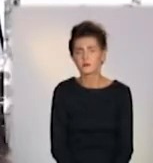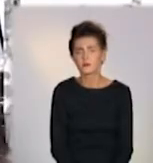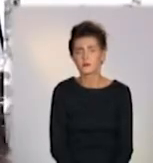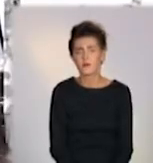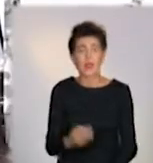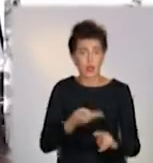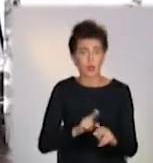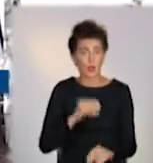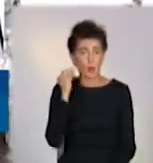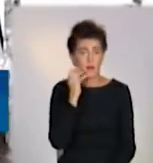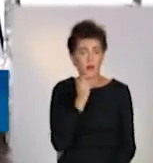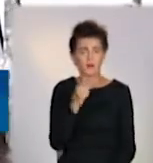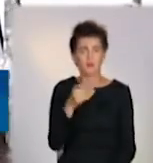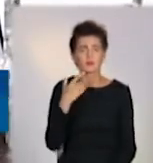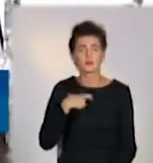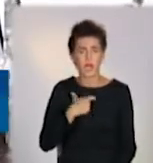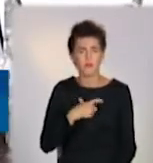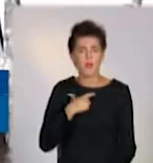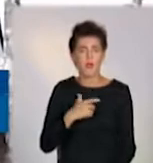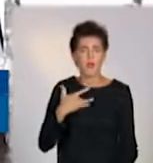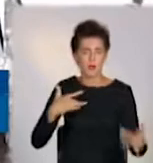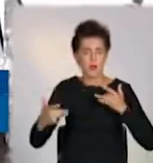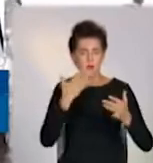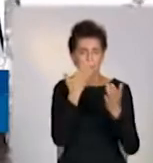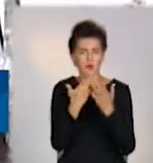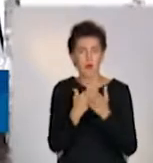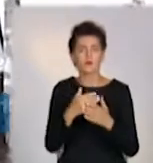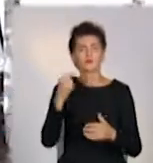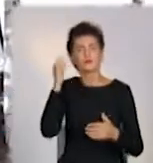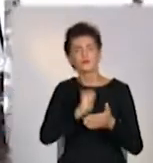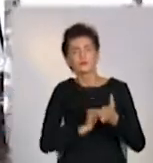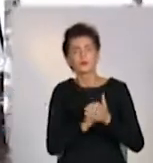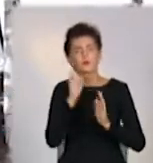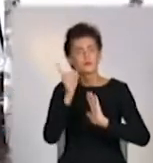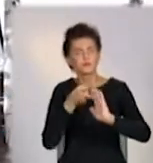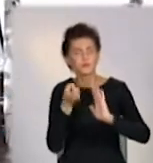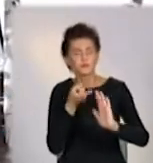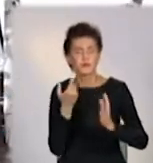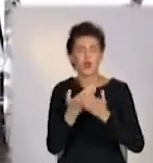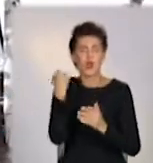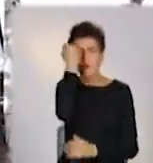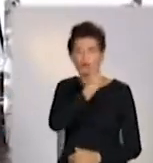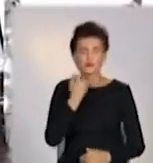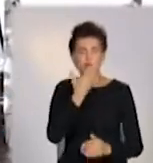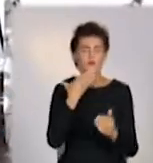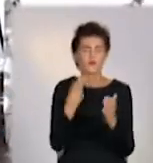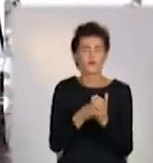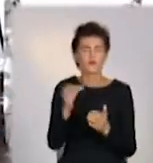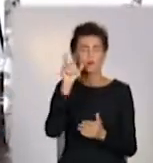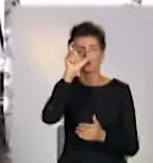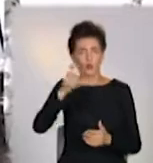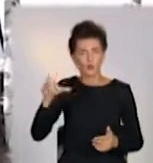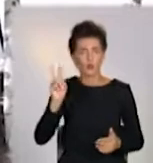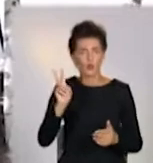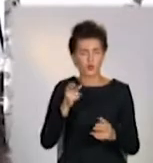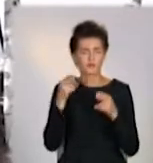Оператори представлялись відділами моніторингу банківських установок та під різними приводами дізнавались персональні дані потерпілих, а